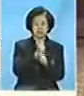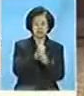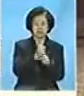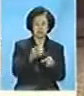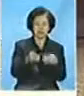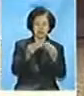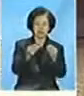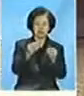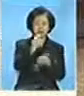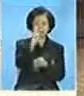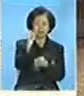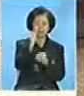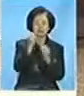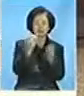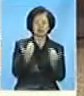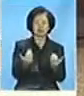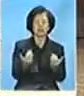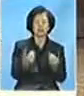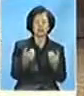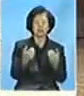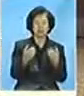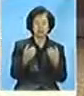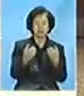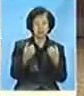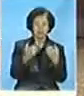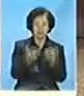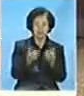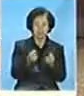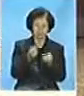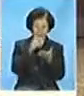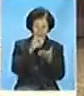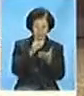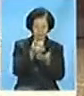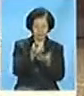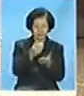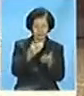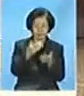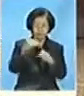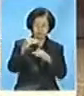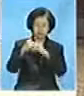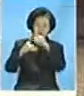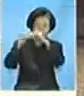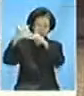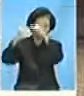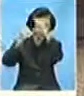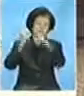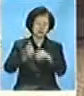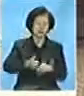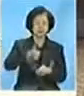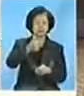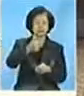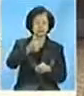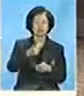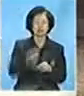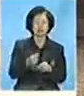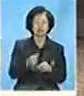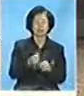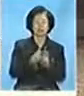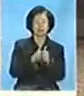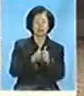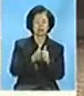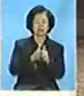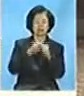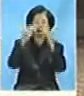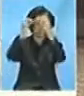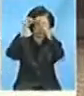านี้ได้รับการพัฒนาดีขึ้นเรื่องหนึ่งเรื่องที่แรกก็คือตามวิสัยทัศน์ของท่านนิค